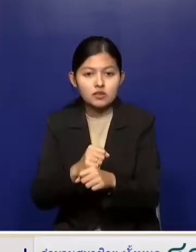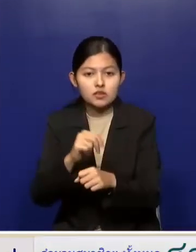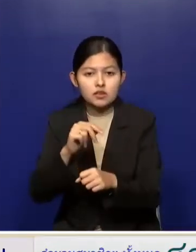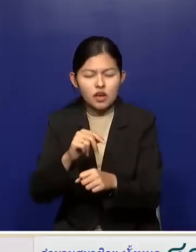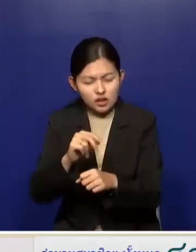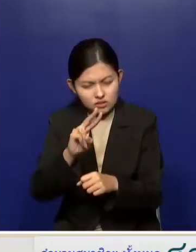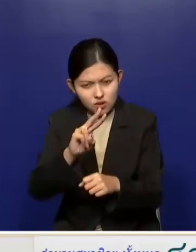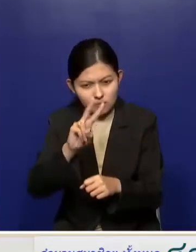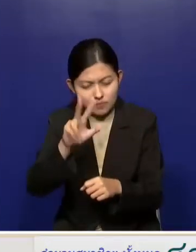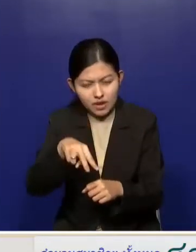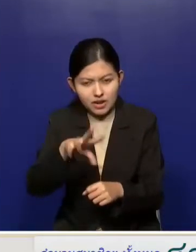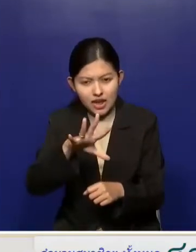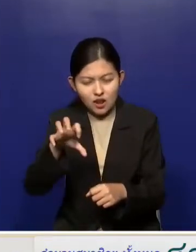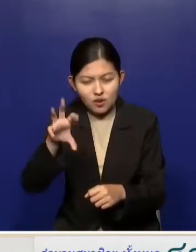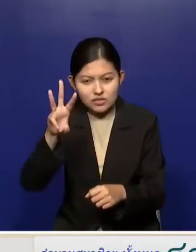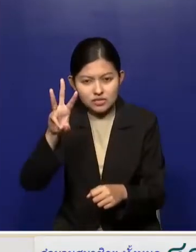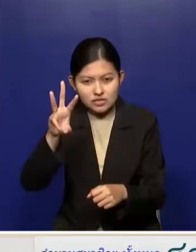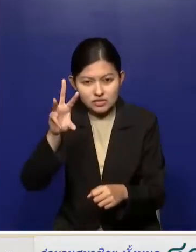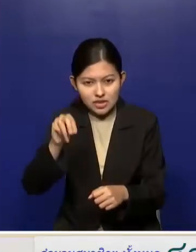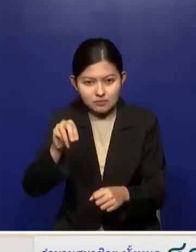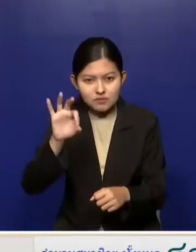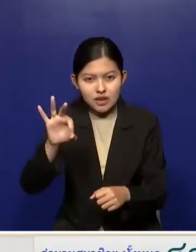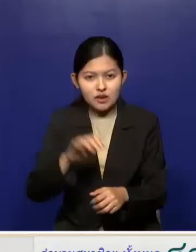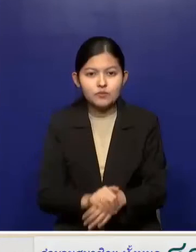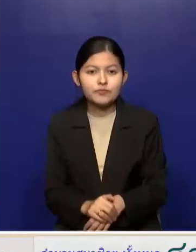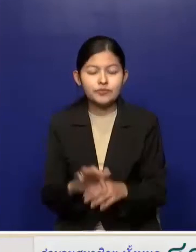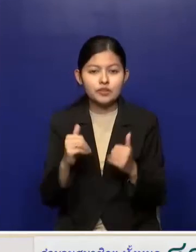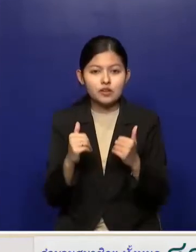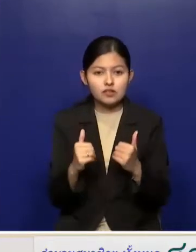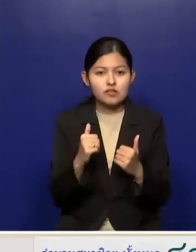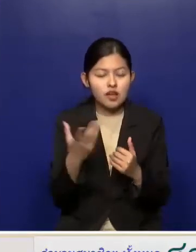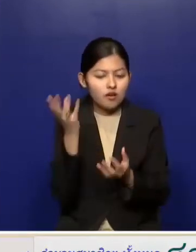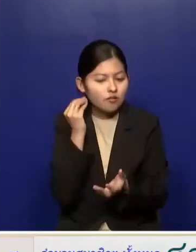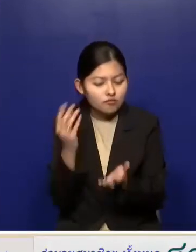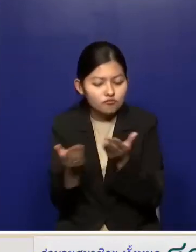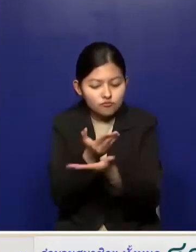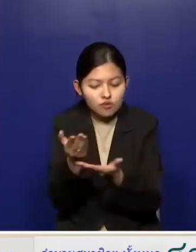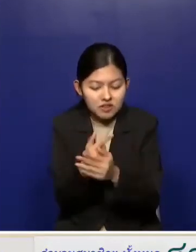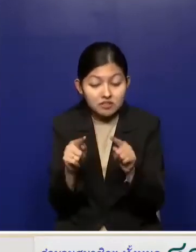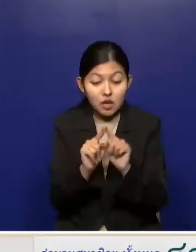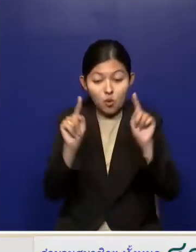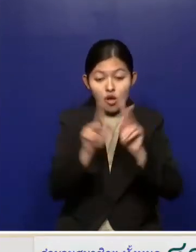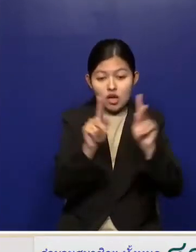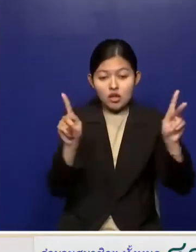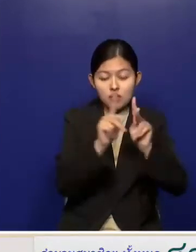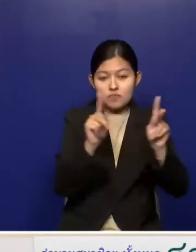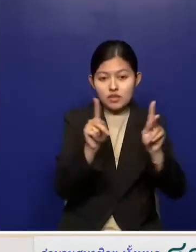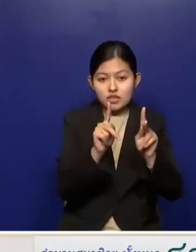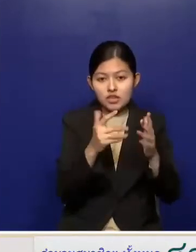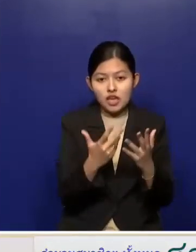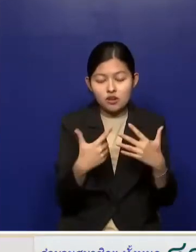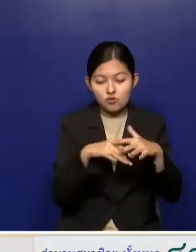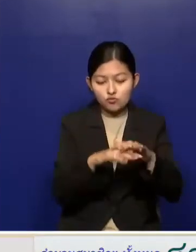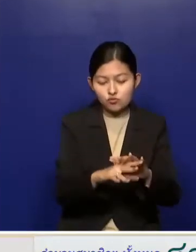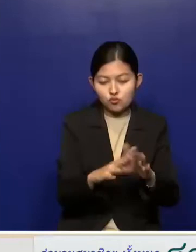เองจากนาละเบีบเดิมที่มีการใช้นั้นแม้จะกำหนดให้มีการลบฟงคามคิดเห็นแต่ไม่มีขณะกรรมการที่จะมีส่วรวมในกลั